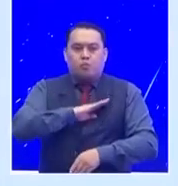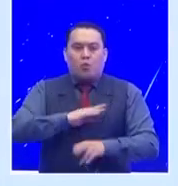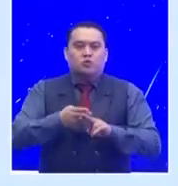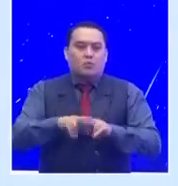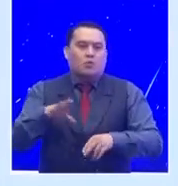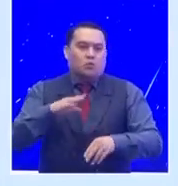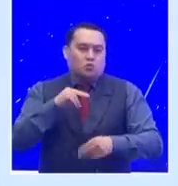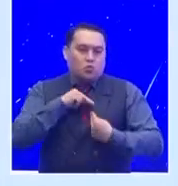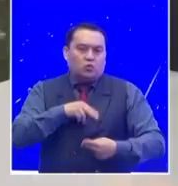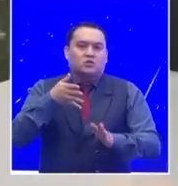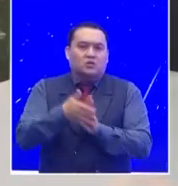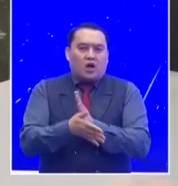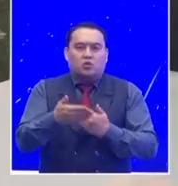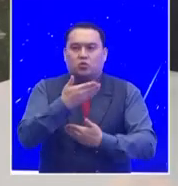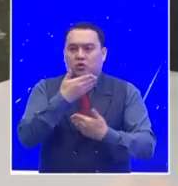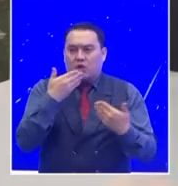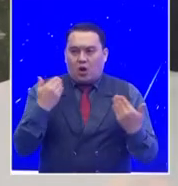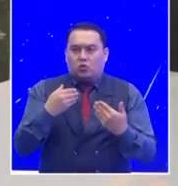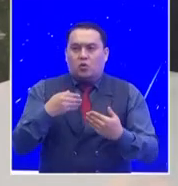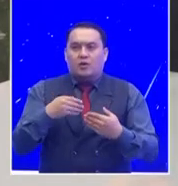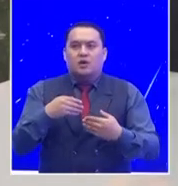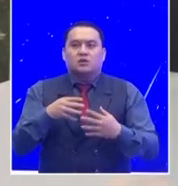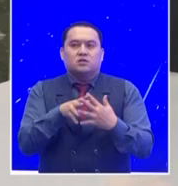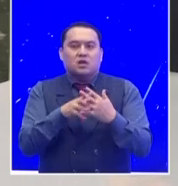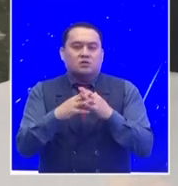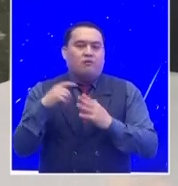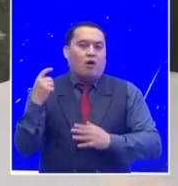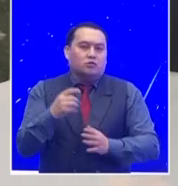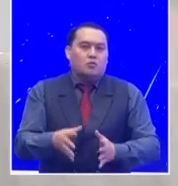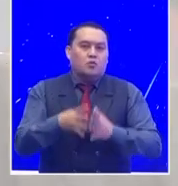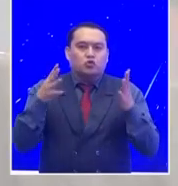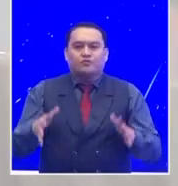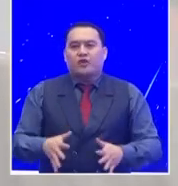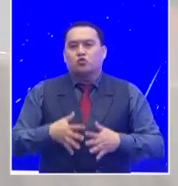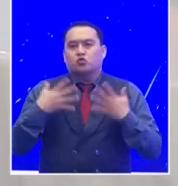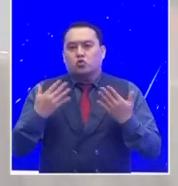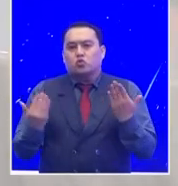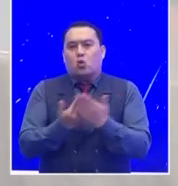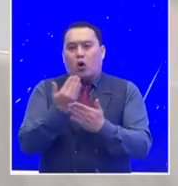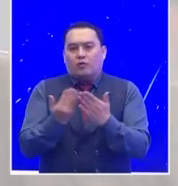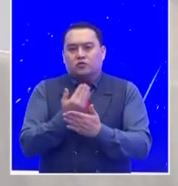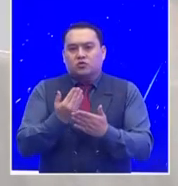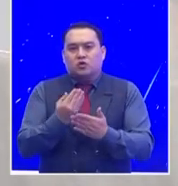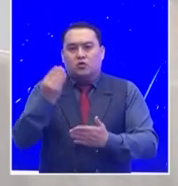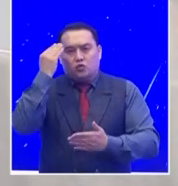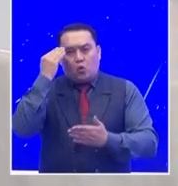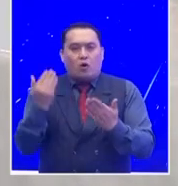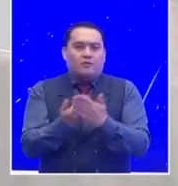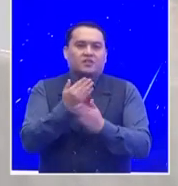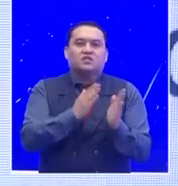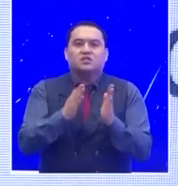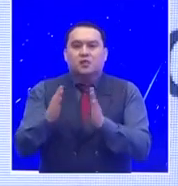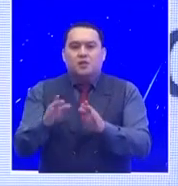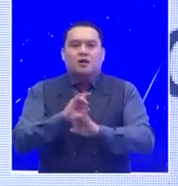это уменьшает трудовые затраты на проведение поливов. Крестьяне региона с большим воодушевлением приняли новость о преимуществах новой системы